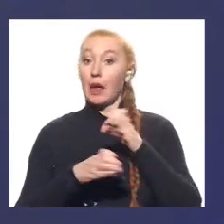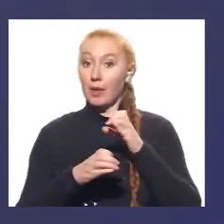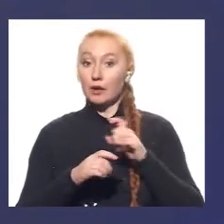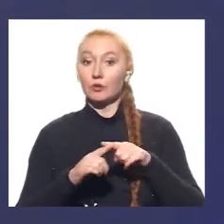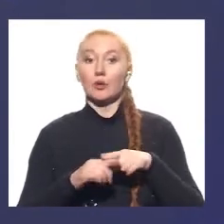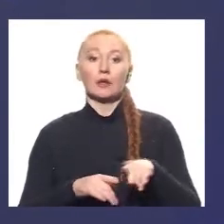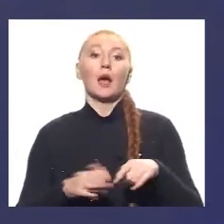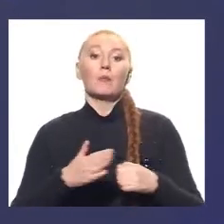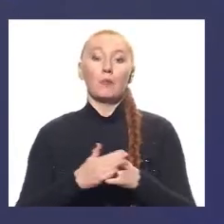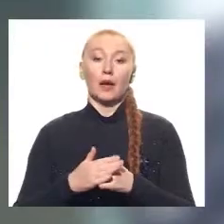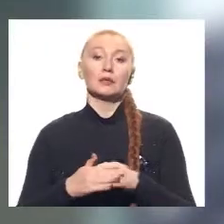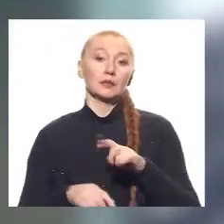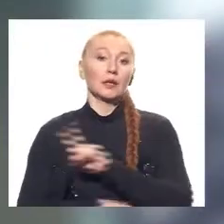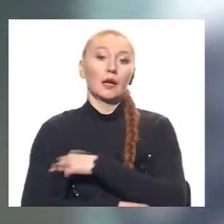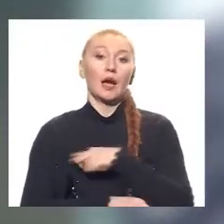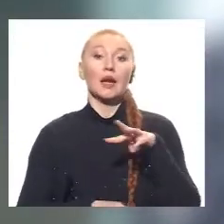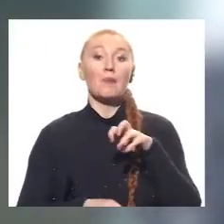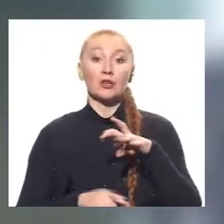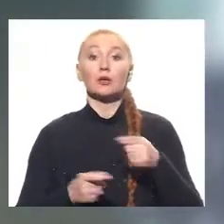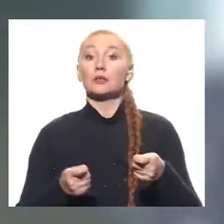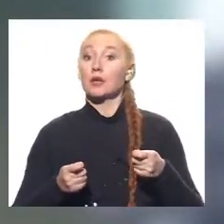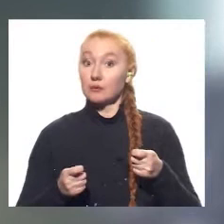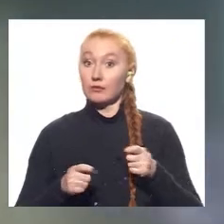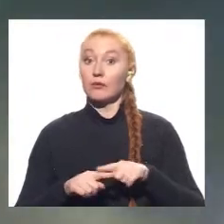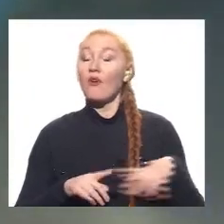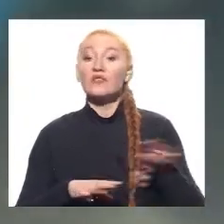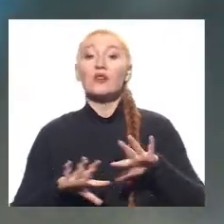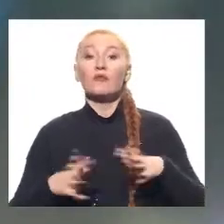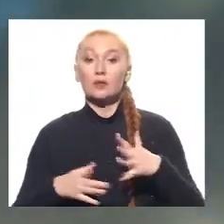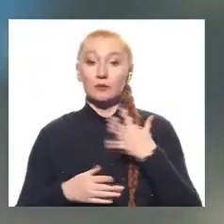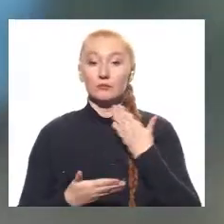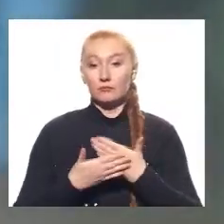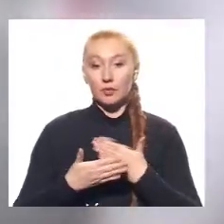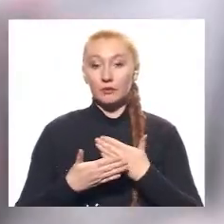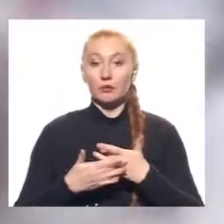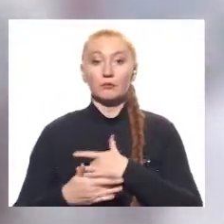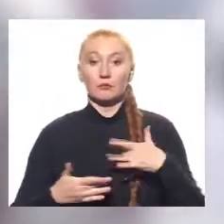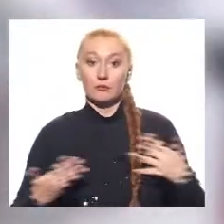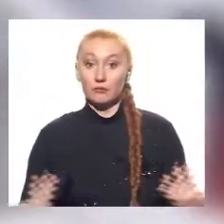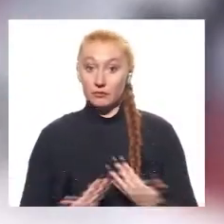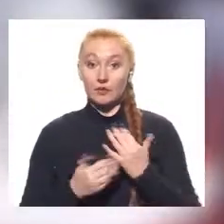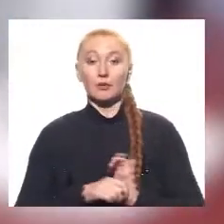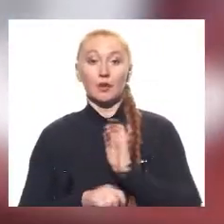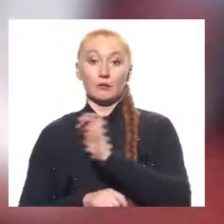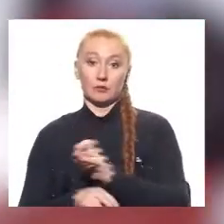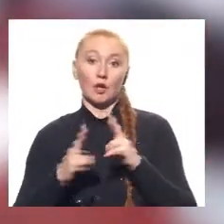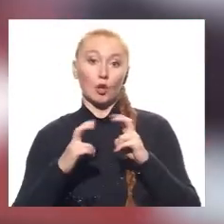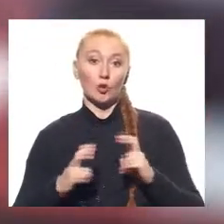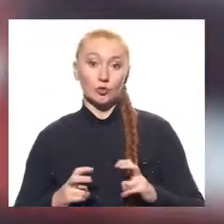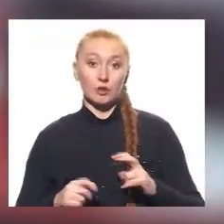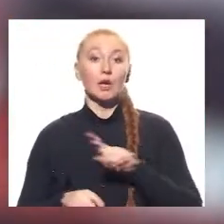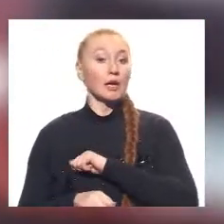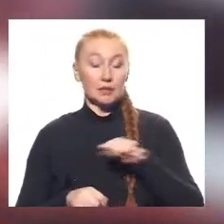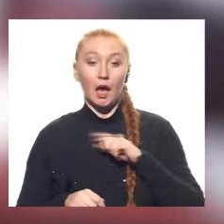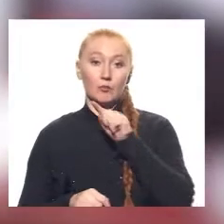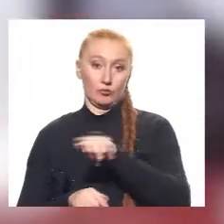лікарні Мечникова. За словами завідувачки лабораторії, усі випадки з підозрою на пневмонію направляють на дослідження саме до